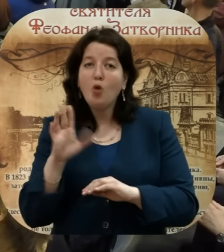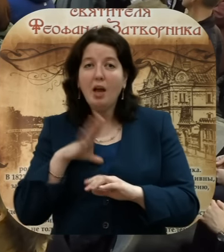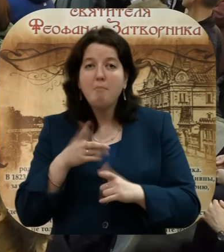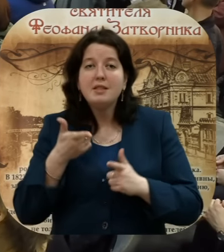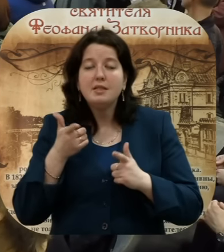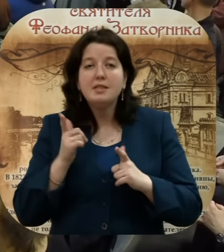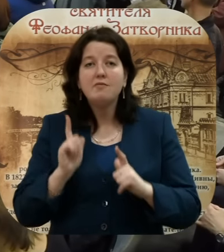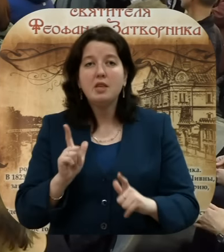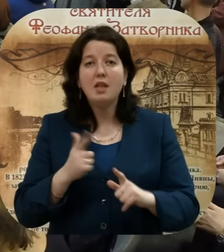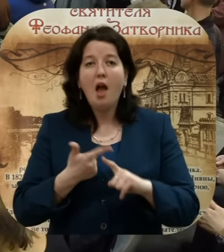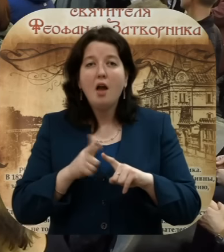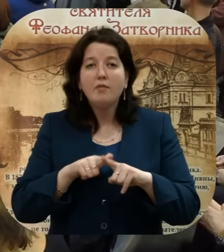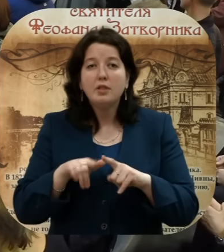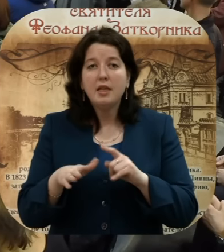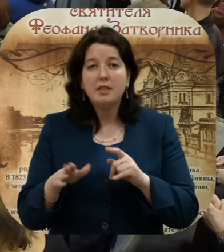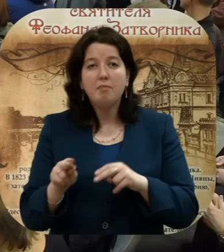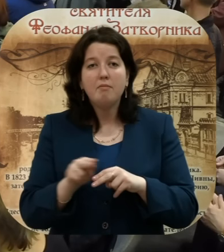этим